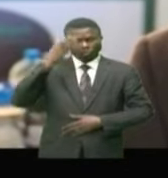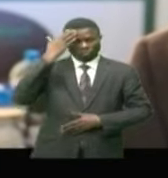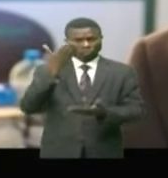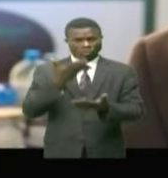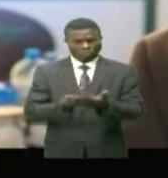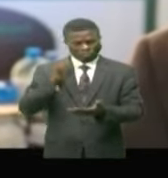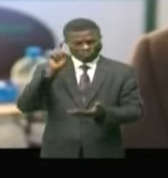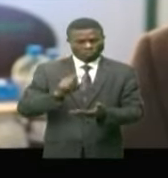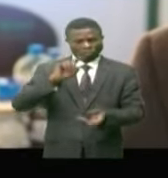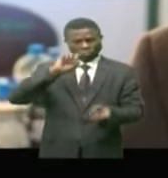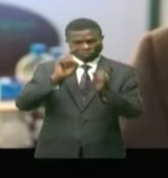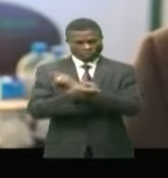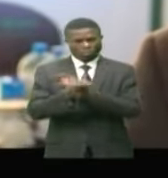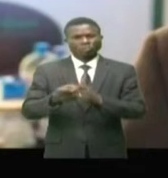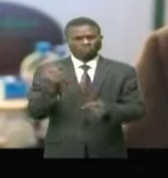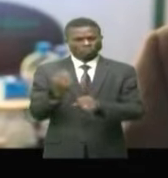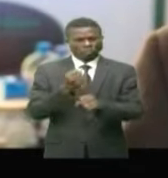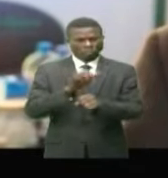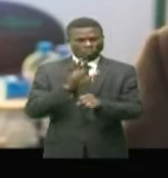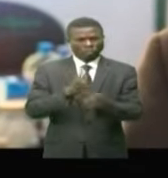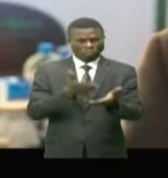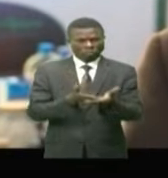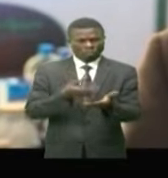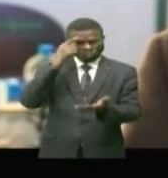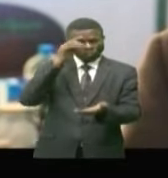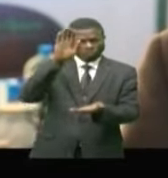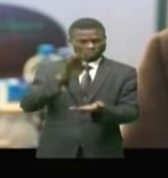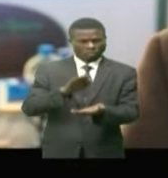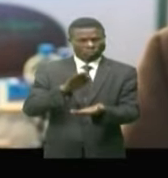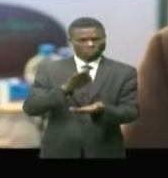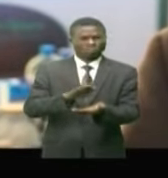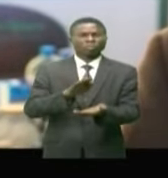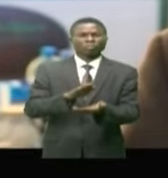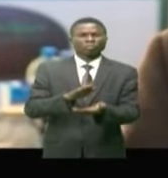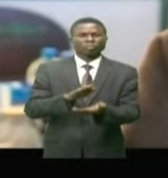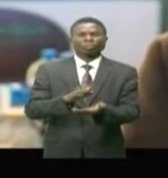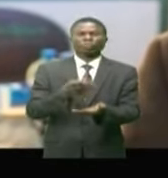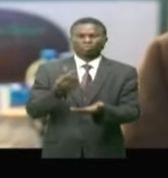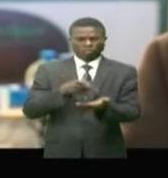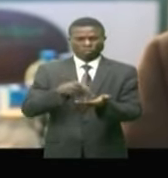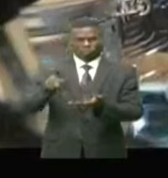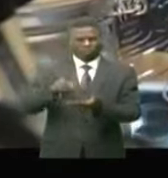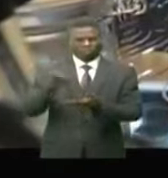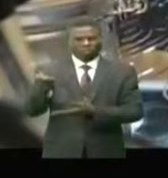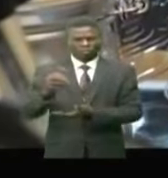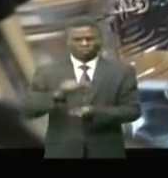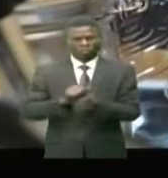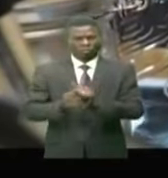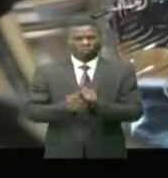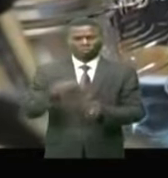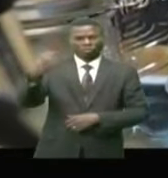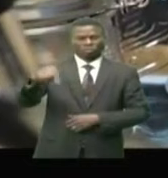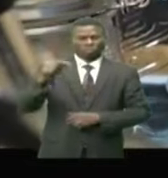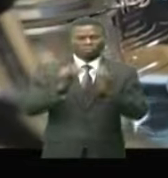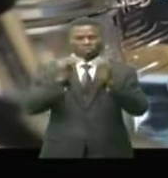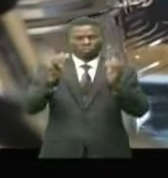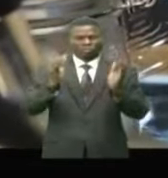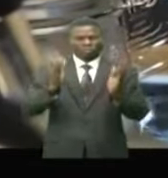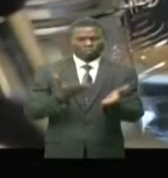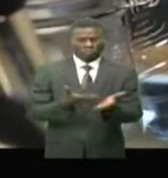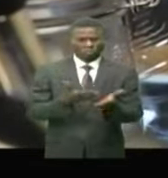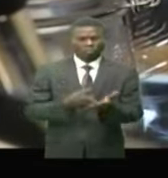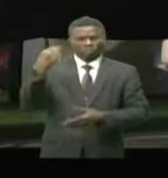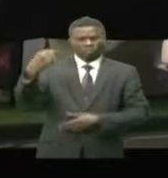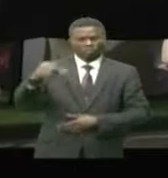doit vraiment beaucoup travailler pour assainir un peu ces milieux. Donc le café Pacifique est donc ces